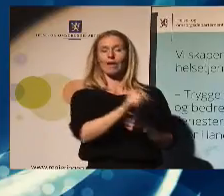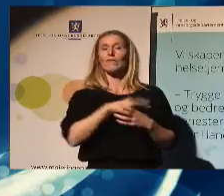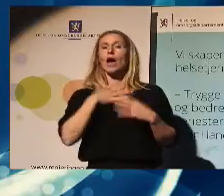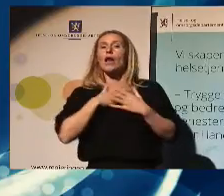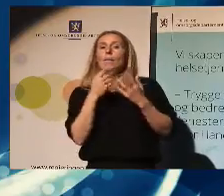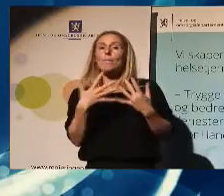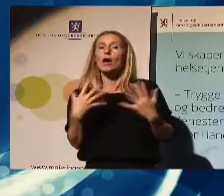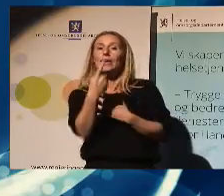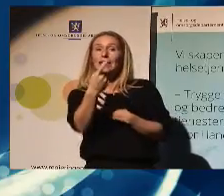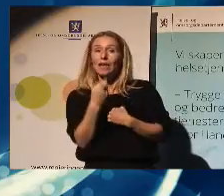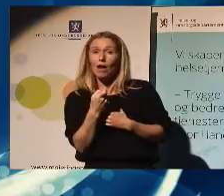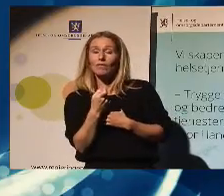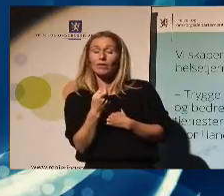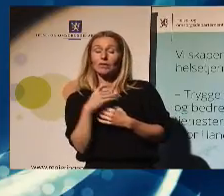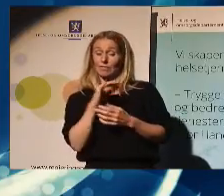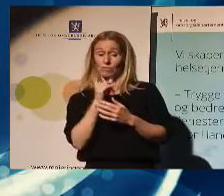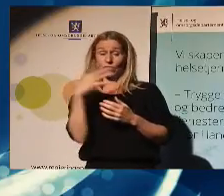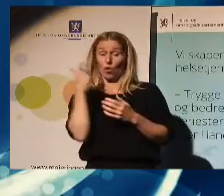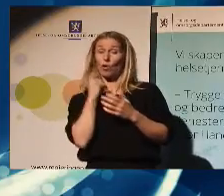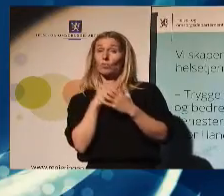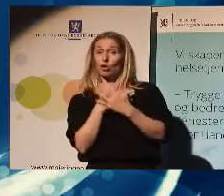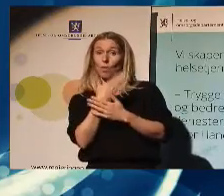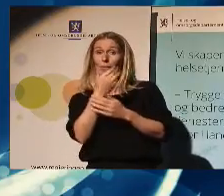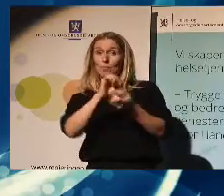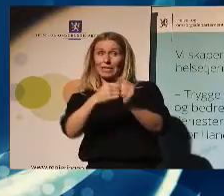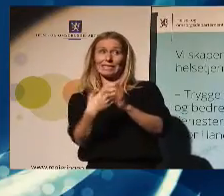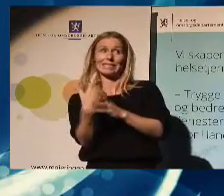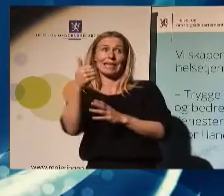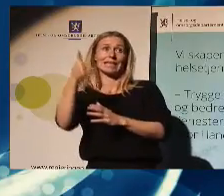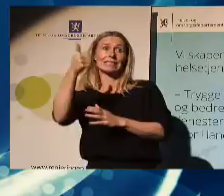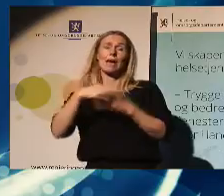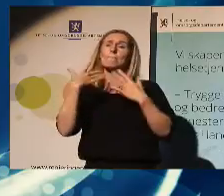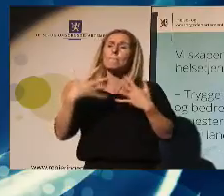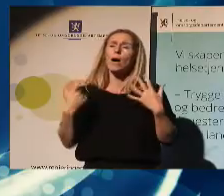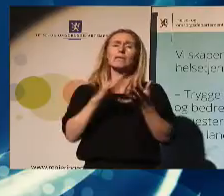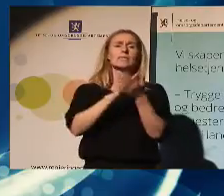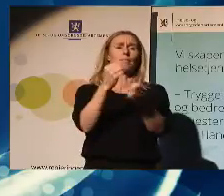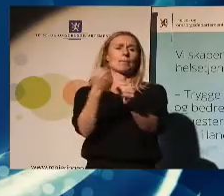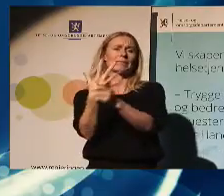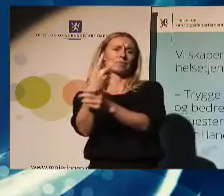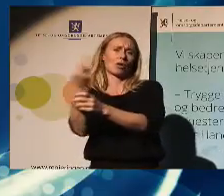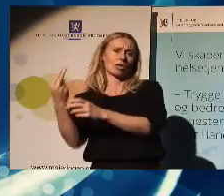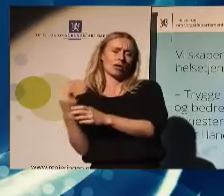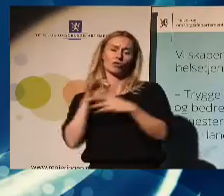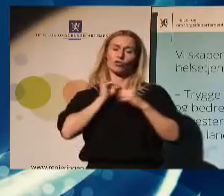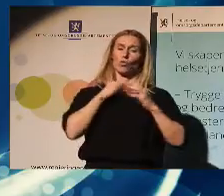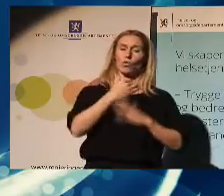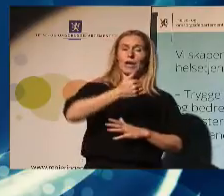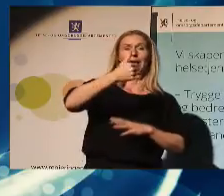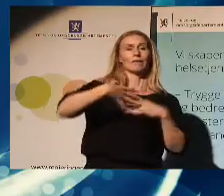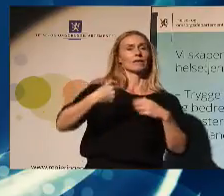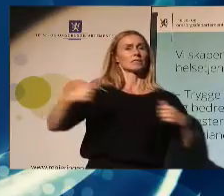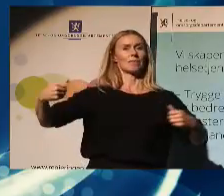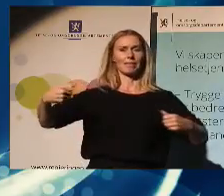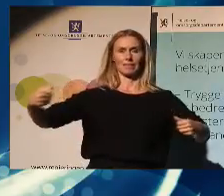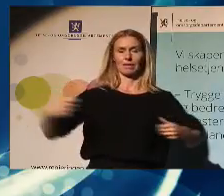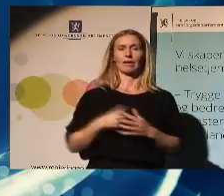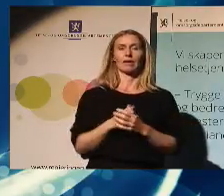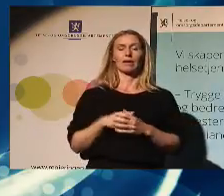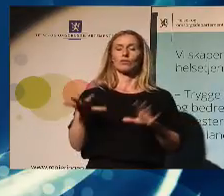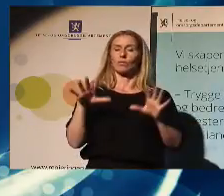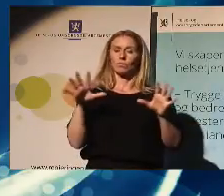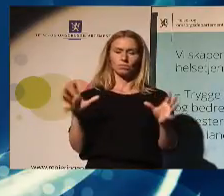Det får vi høre mye om vi i politisk ledelse. Det mange samarbeidspartnere, og det store lederspenn. Så det